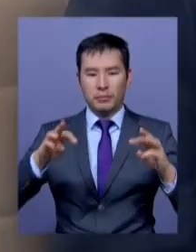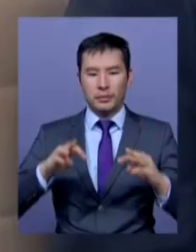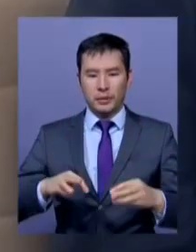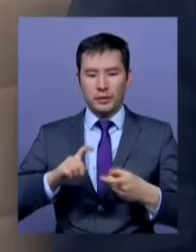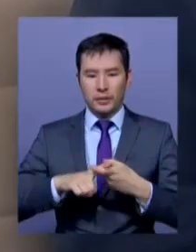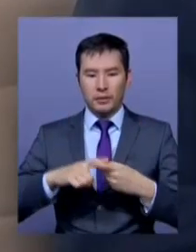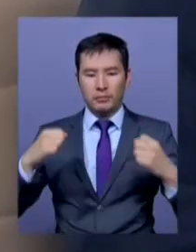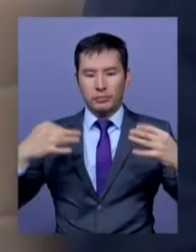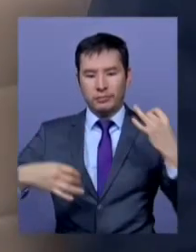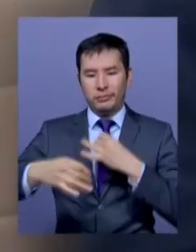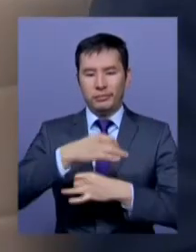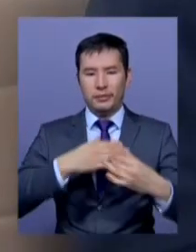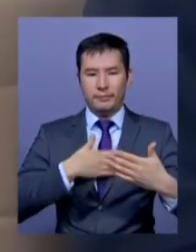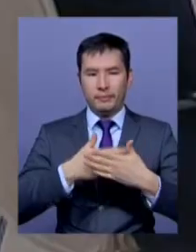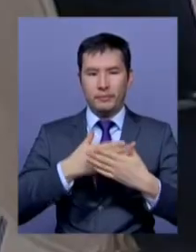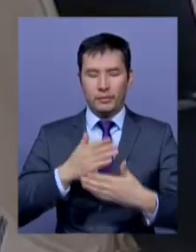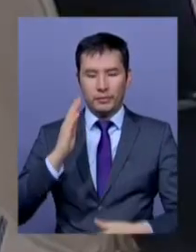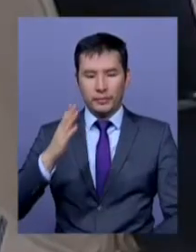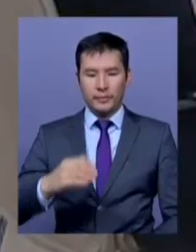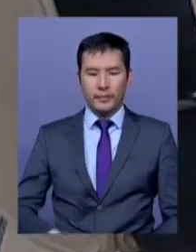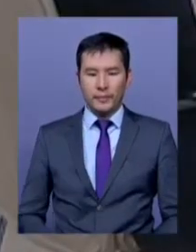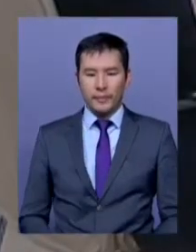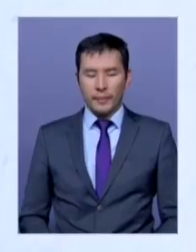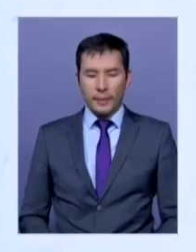реформалары аясында белсенді түрде іске асуда.